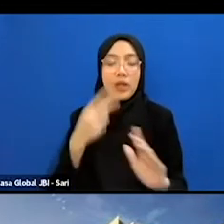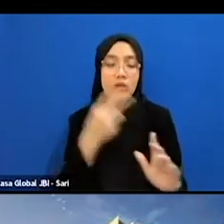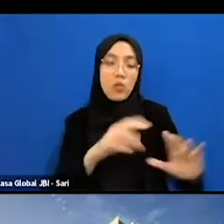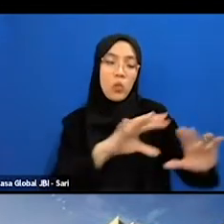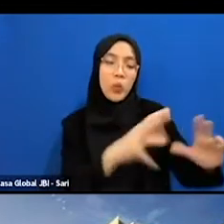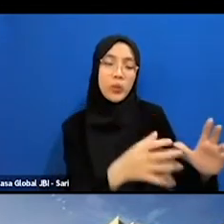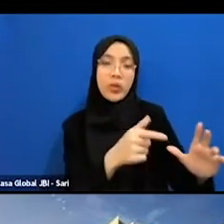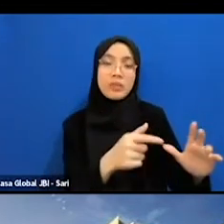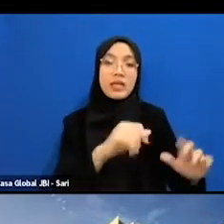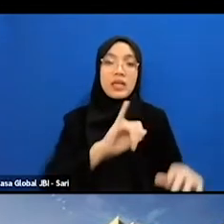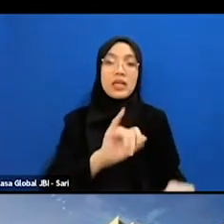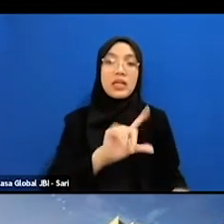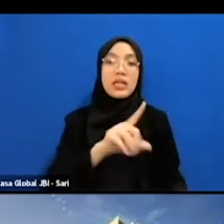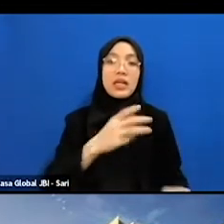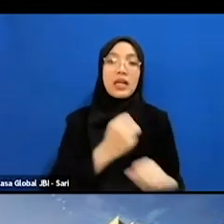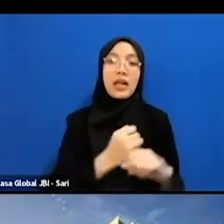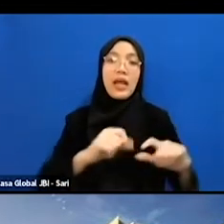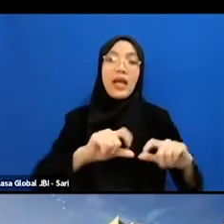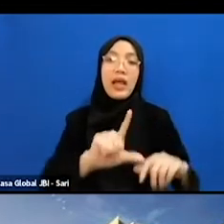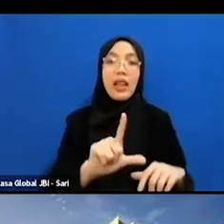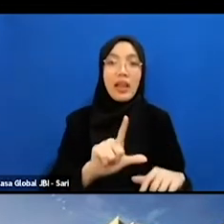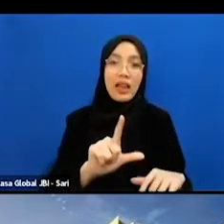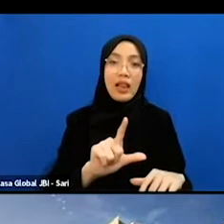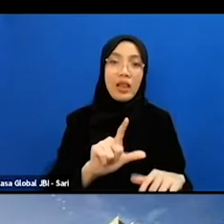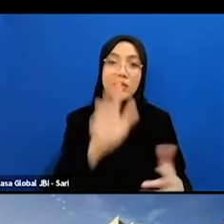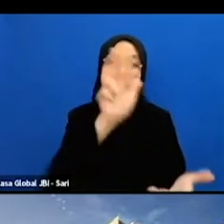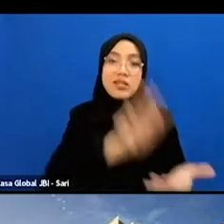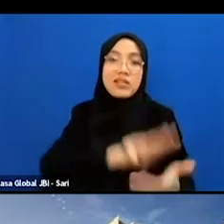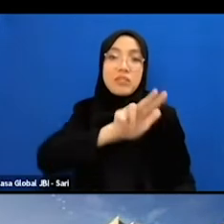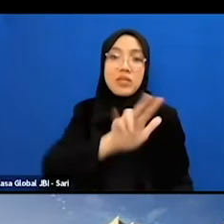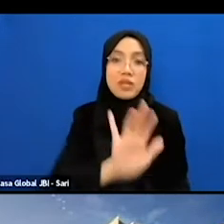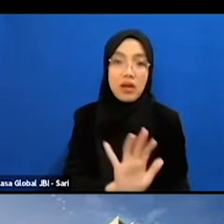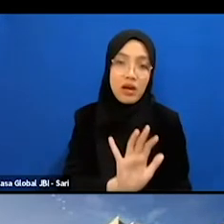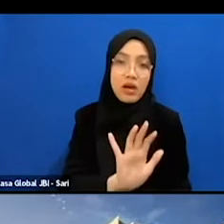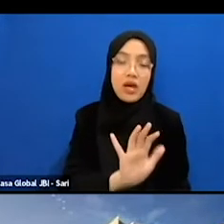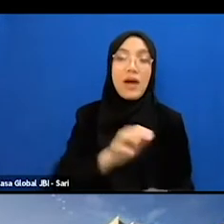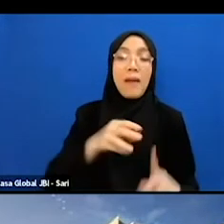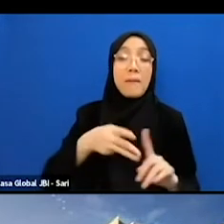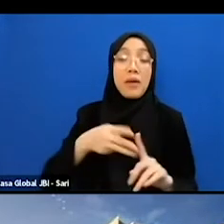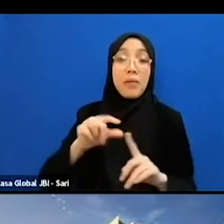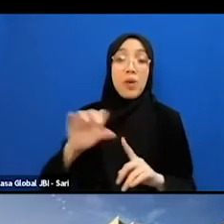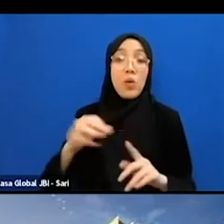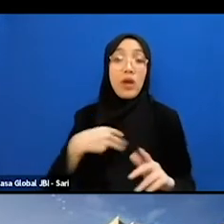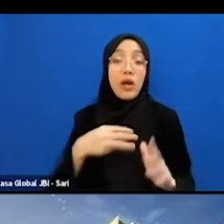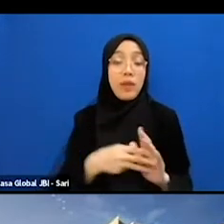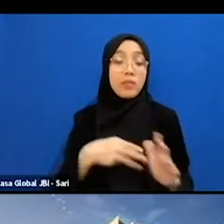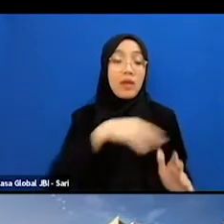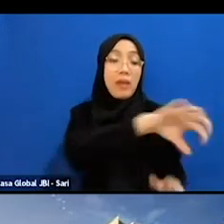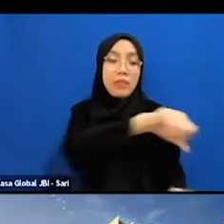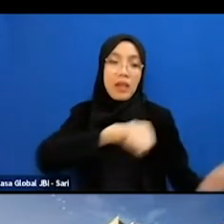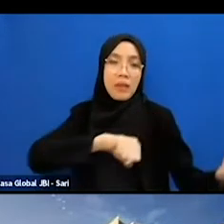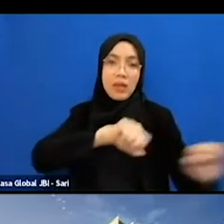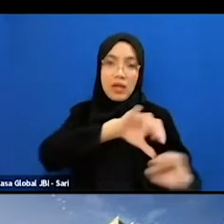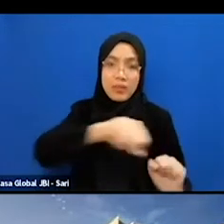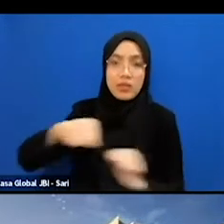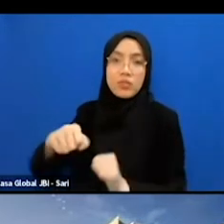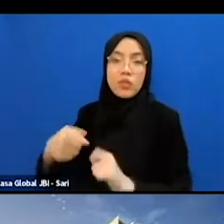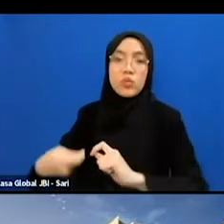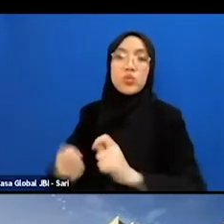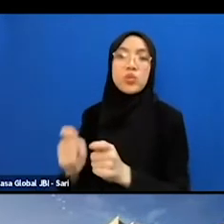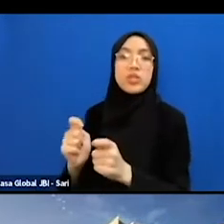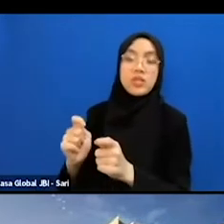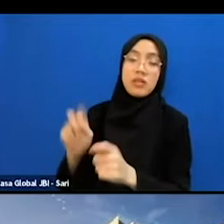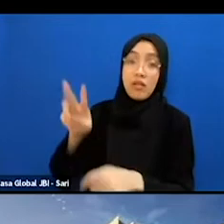barang ilegal misalnya seperti itu dan BP POM punya kewenangan untuk bisa mengambil uji tepi